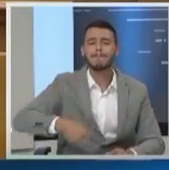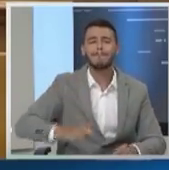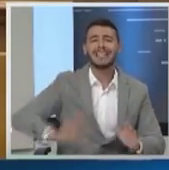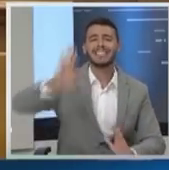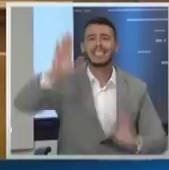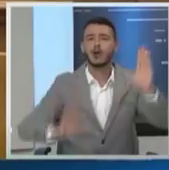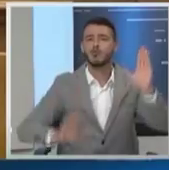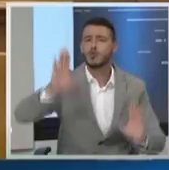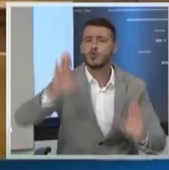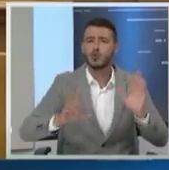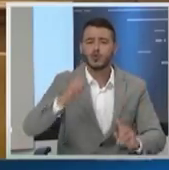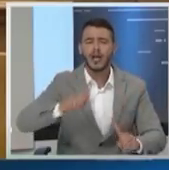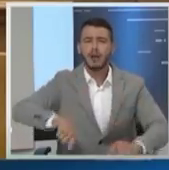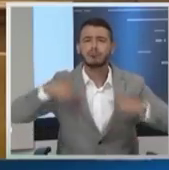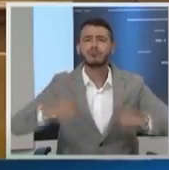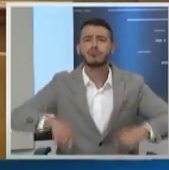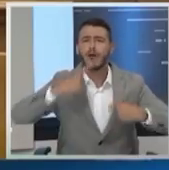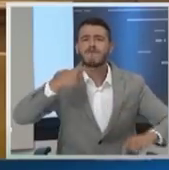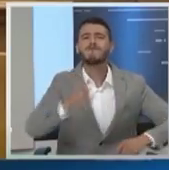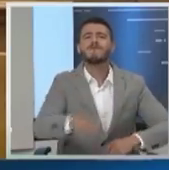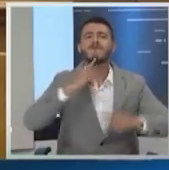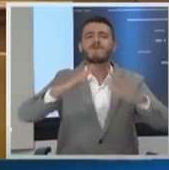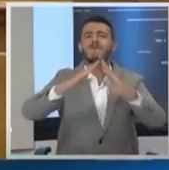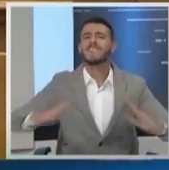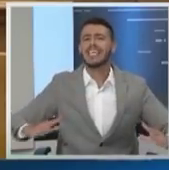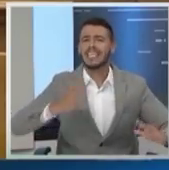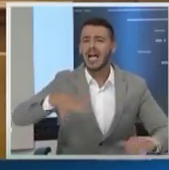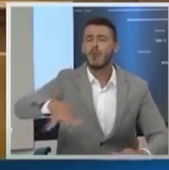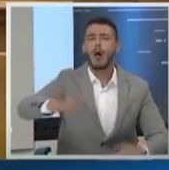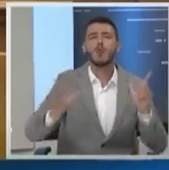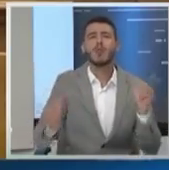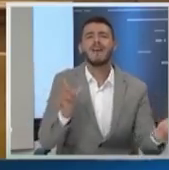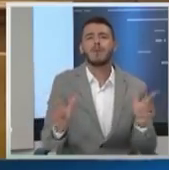Ένα πολυτελέστατο σπίτι, μια βίλα που μάλλον είχε κάπου στο Πορτοχέλη.